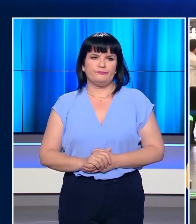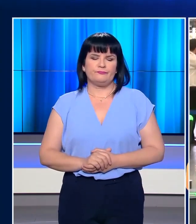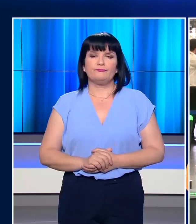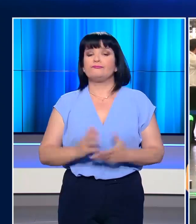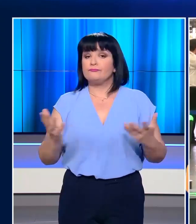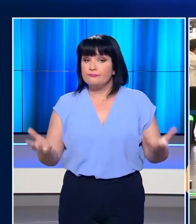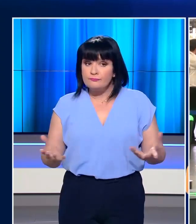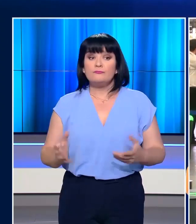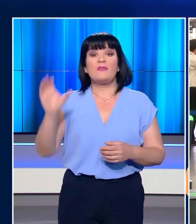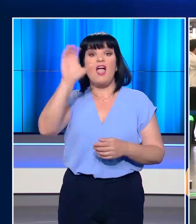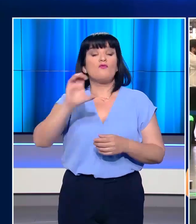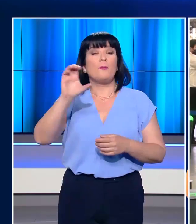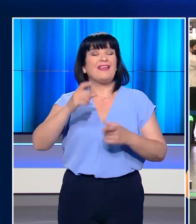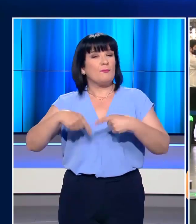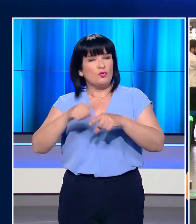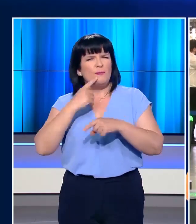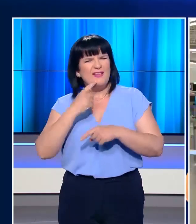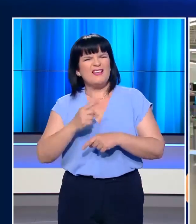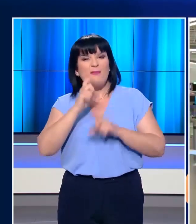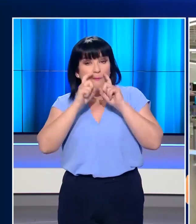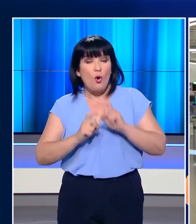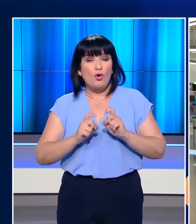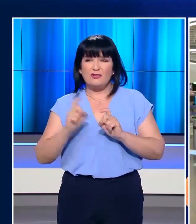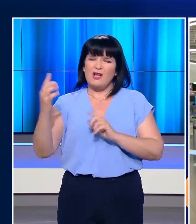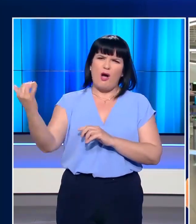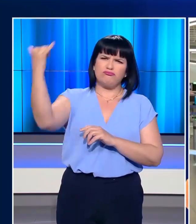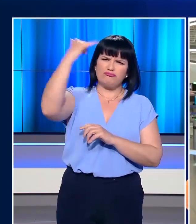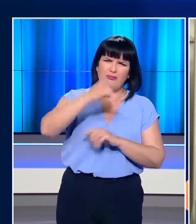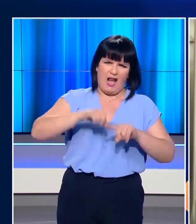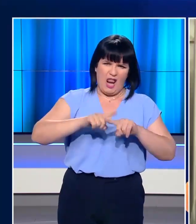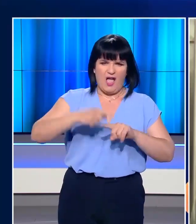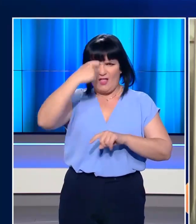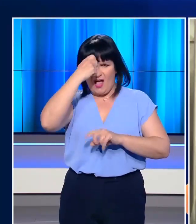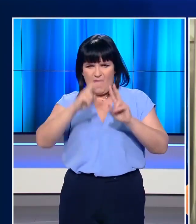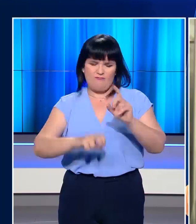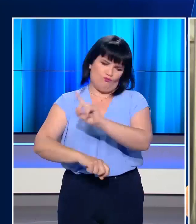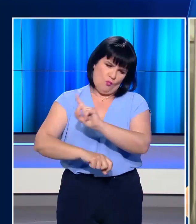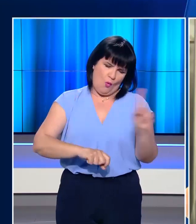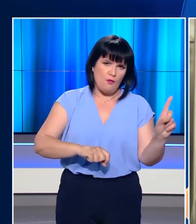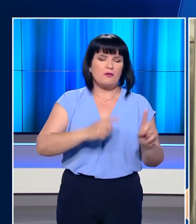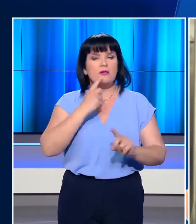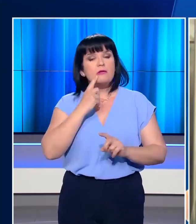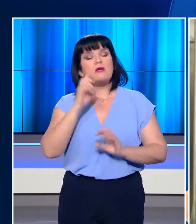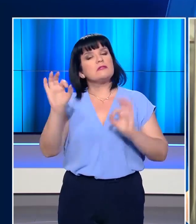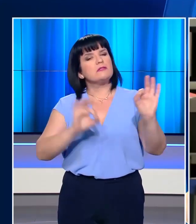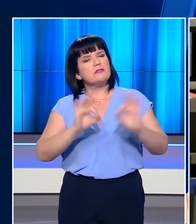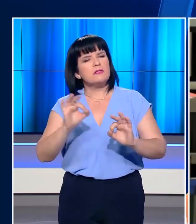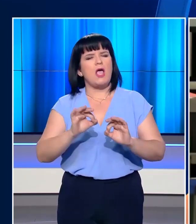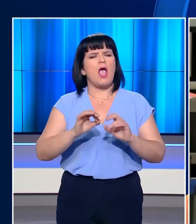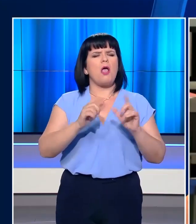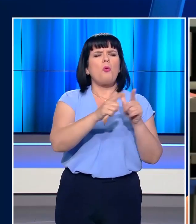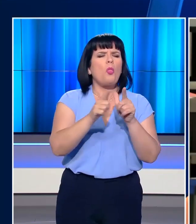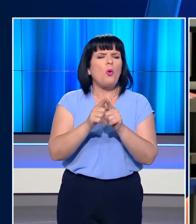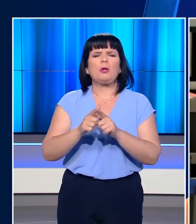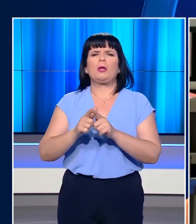Μετά το όχι της Κομισιόν στην ελληνική πρόταση για υποχρεωτικό τεστ πριν από την άφιξη στην Ελλάδα, το βασικότερο σενάριο προβλέπει πλέον μόνο δειγματοληπτικά τεστ κατά